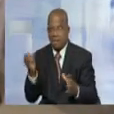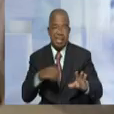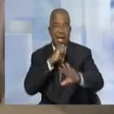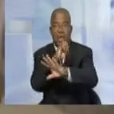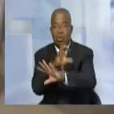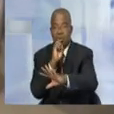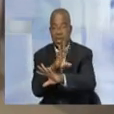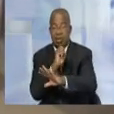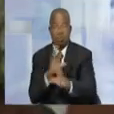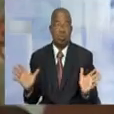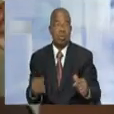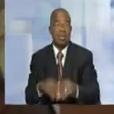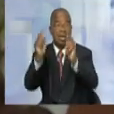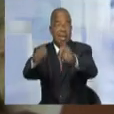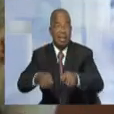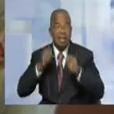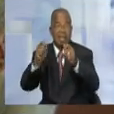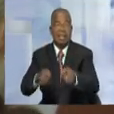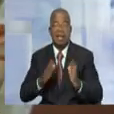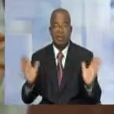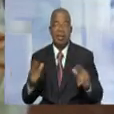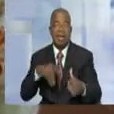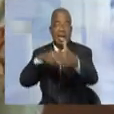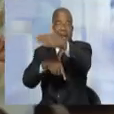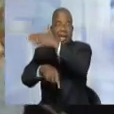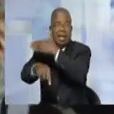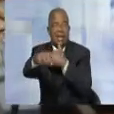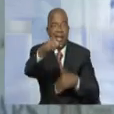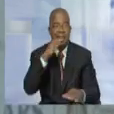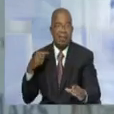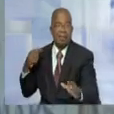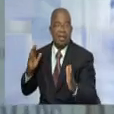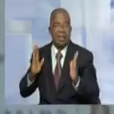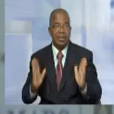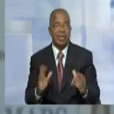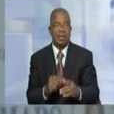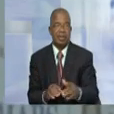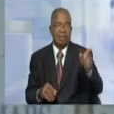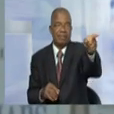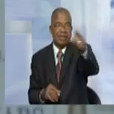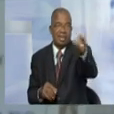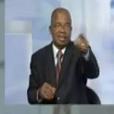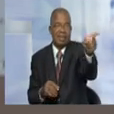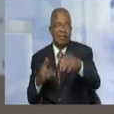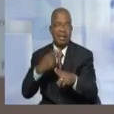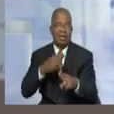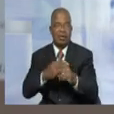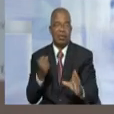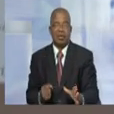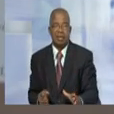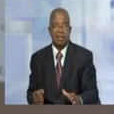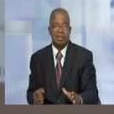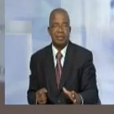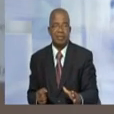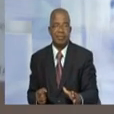communautés rurales. Pour la mise en œuvre de ce projet, un protocole d'accord a été signé entre la NADER, Agence nationale d'appui au développement rural, et